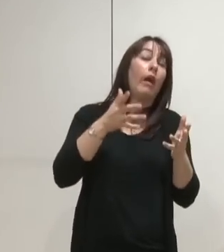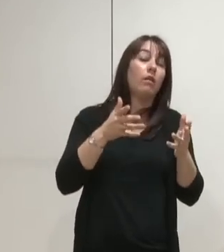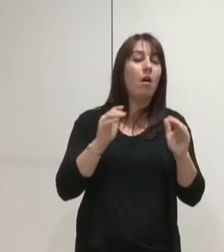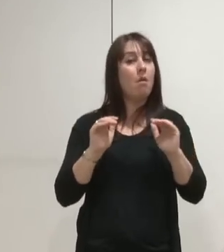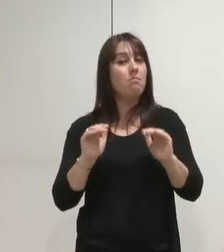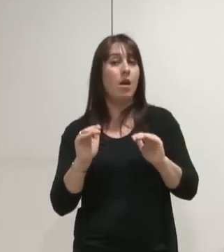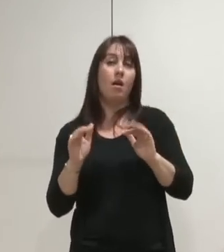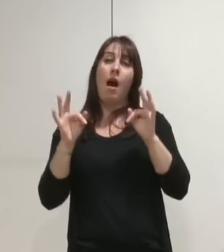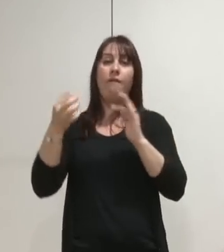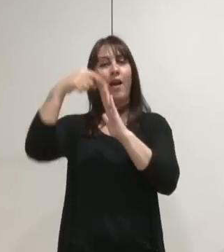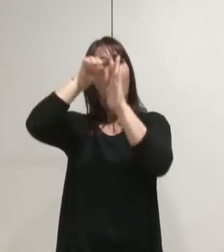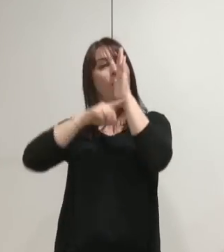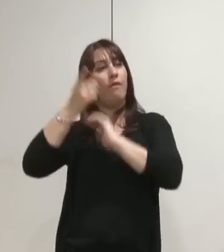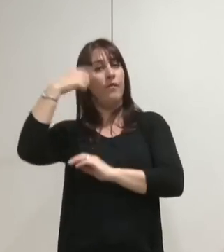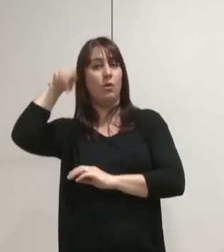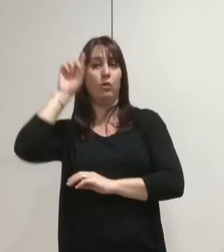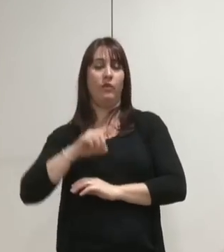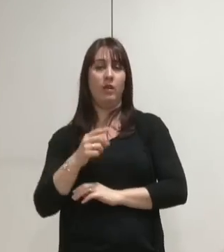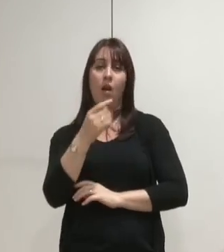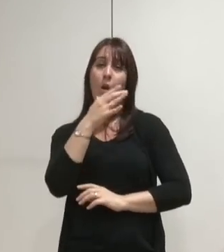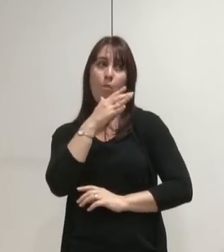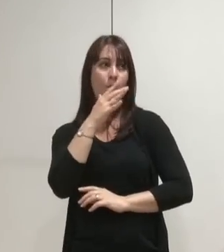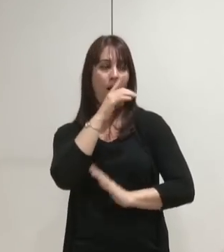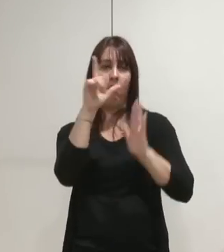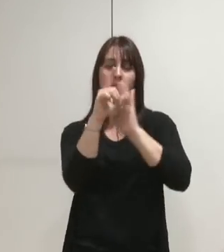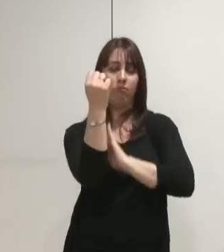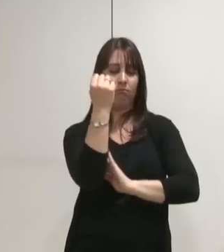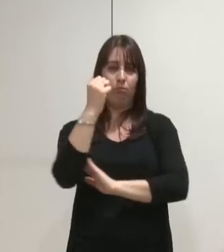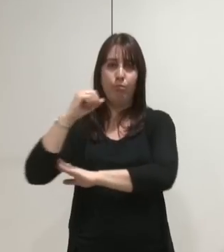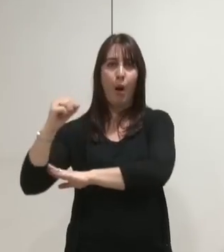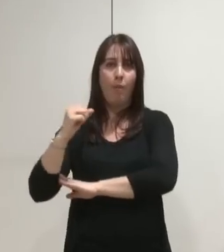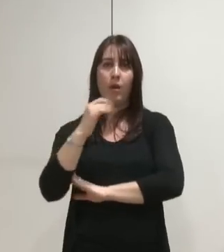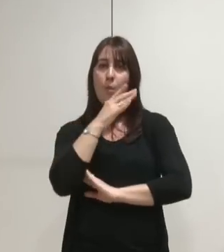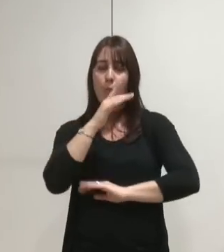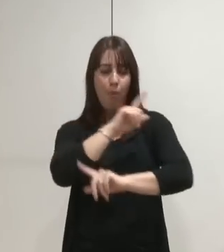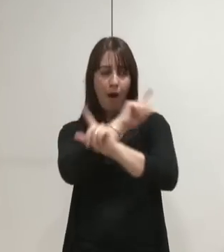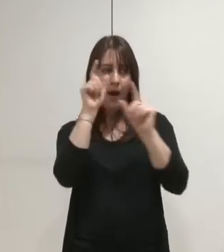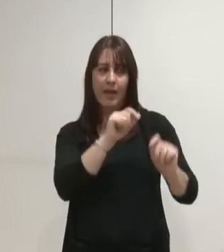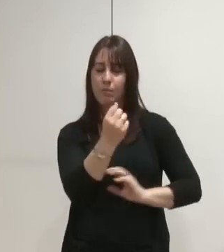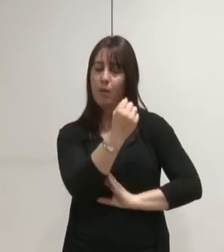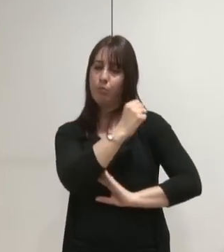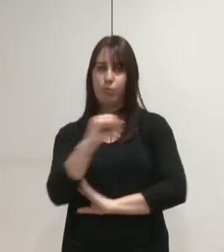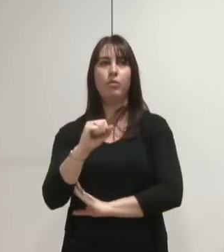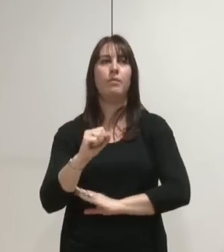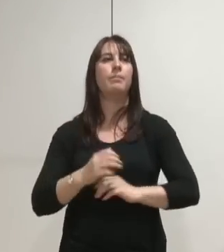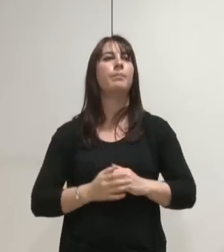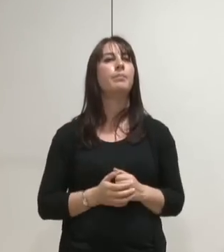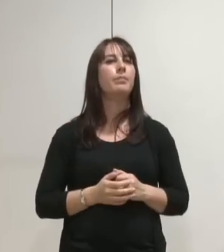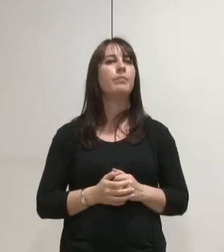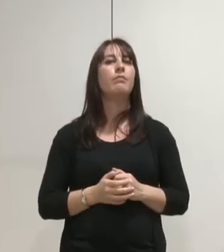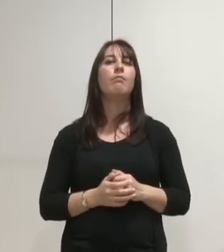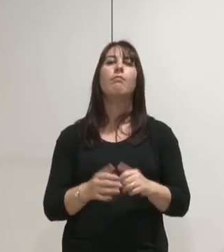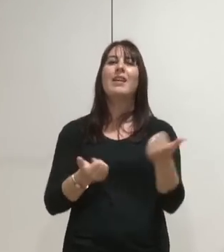sur les principes une illégitimité dans la démarche que vous entreprenez enfin cette